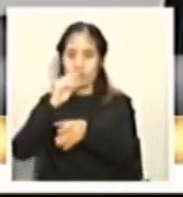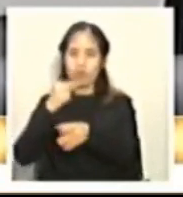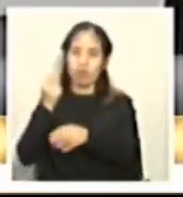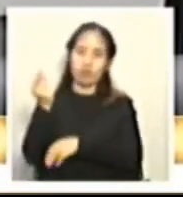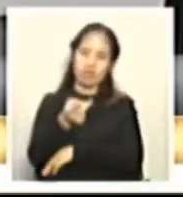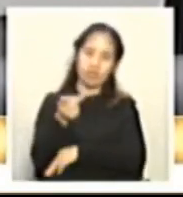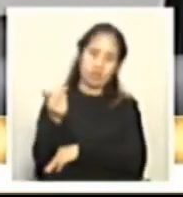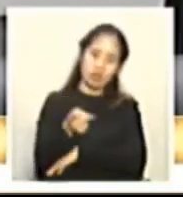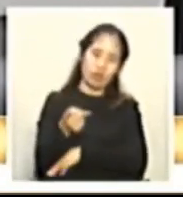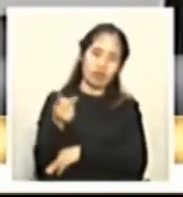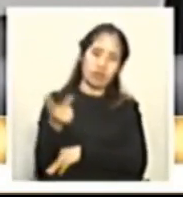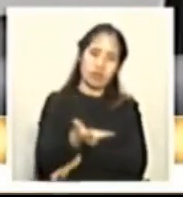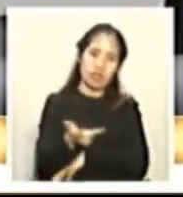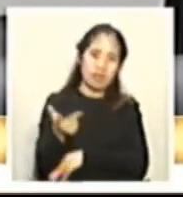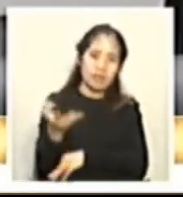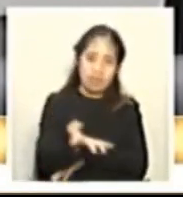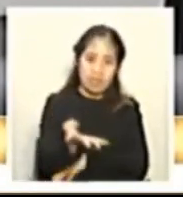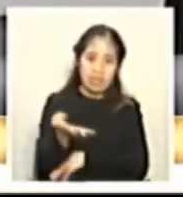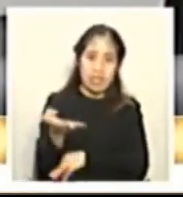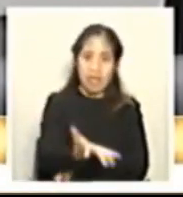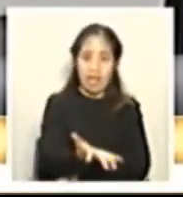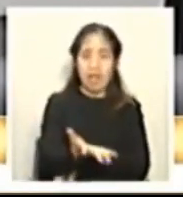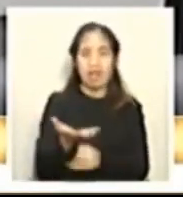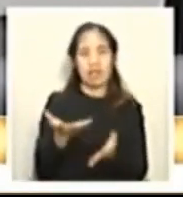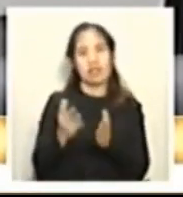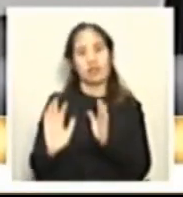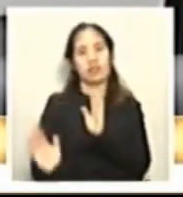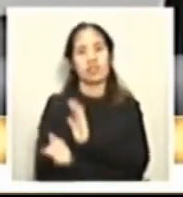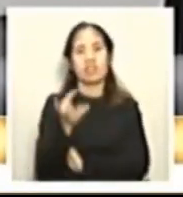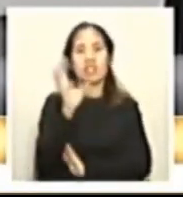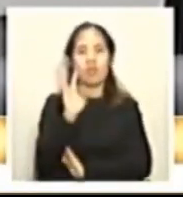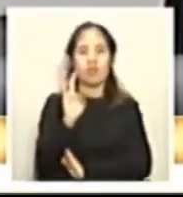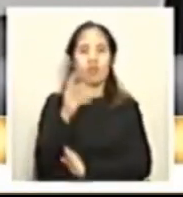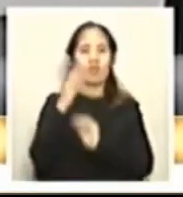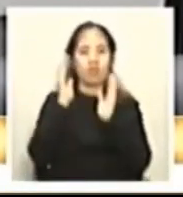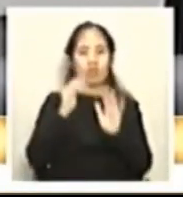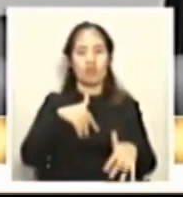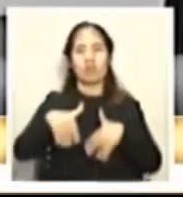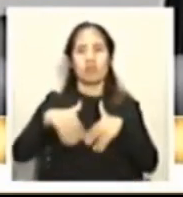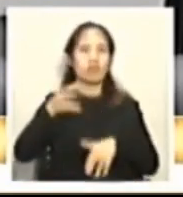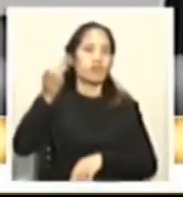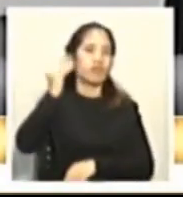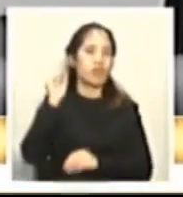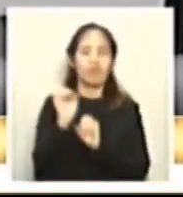องตีสามตีสี่ตีห้าหรือแม้ตั้งไปถึงหกโมงเช้าก็คงไม่มีใครฟังมากเท่าไห